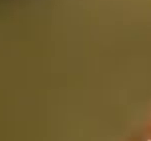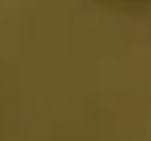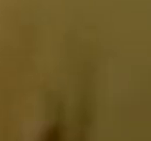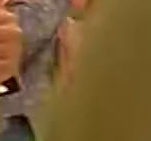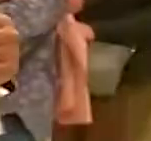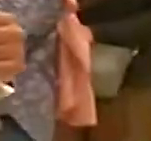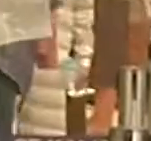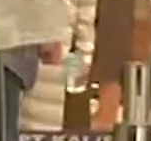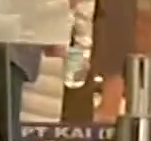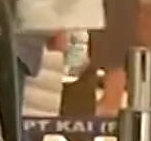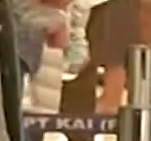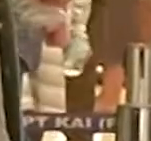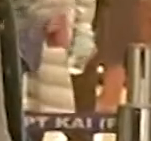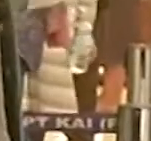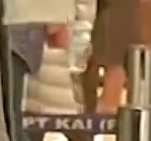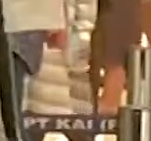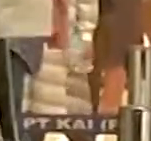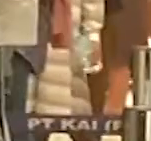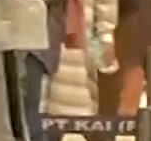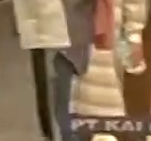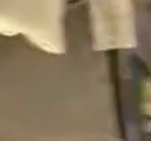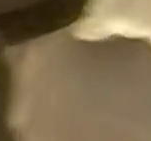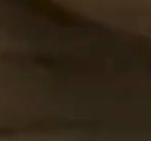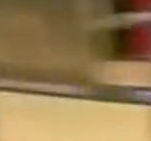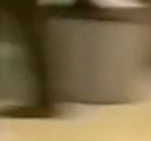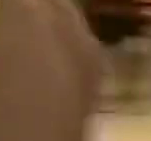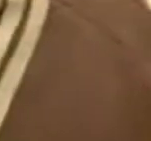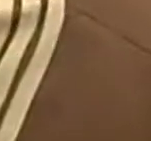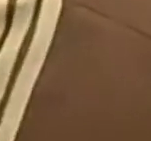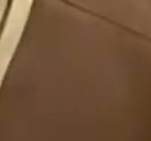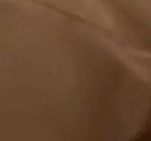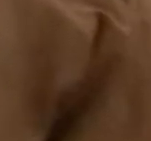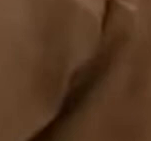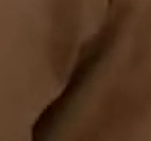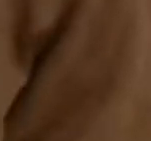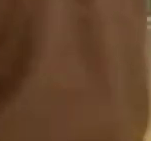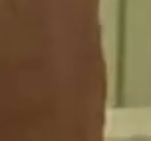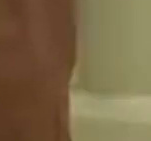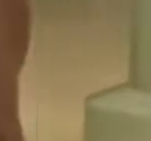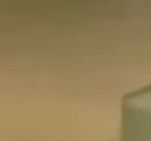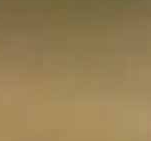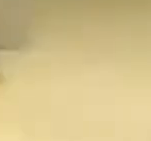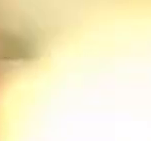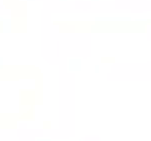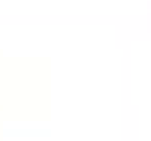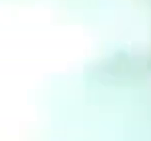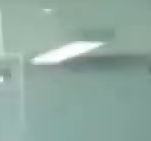dan tes PCR. Hal ini karena keakuratan hasil tes Genos mencapai 90%.